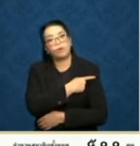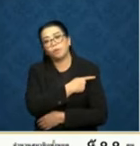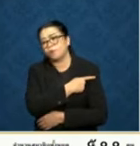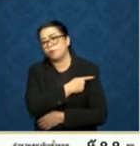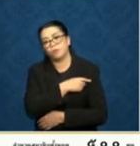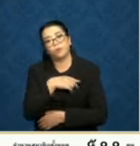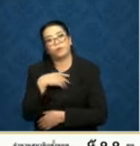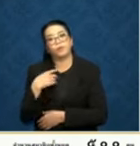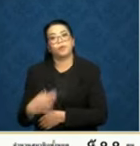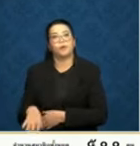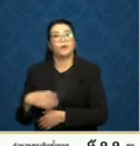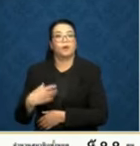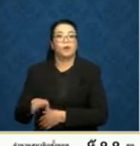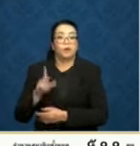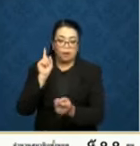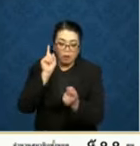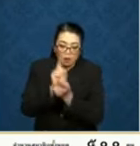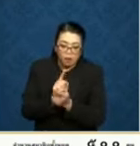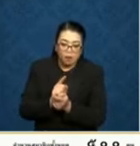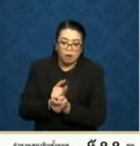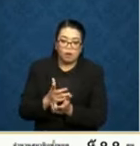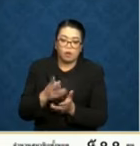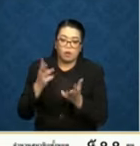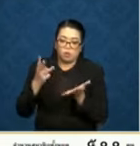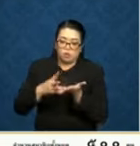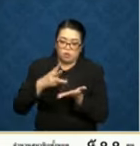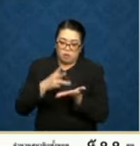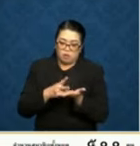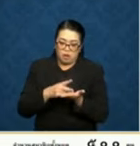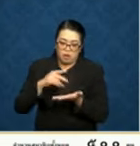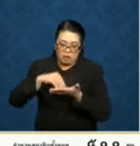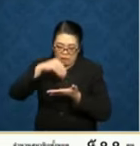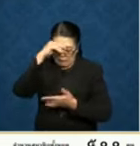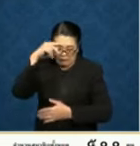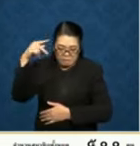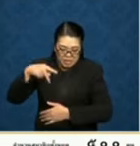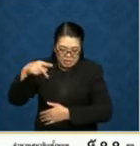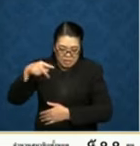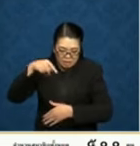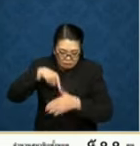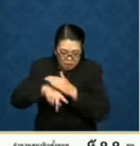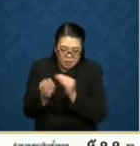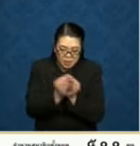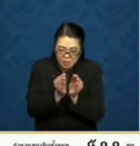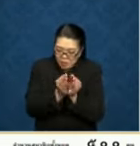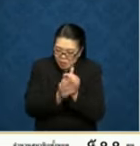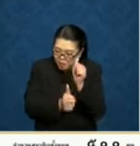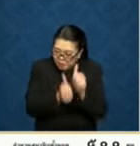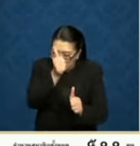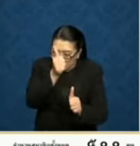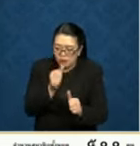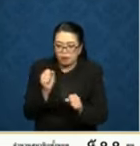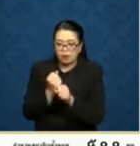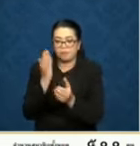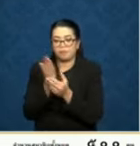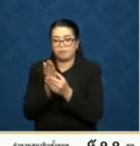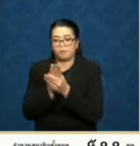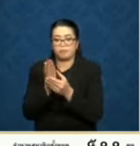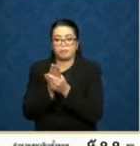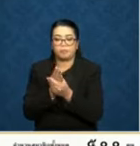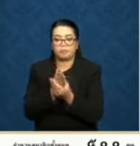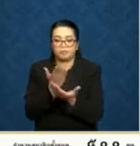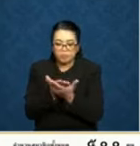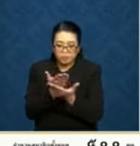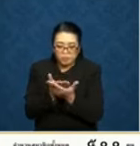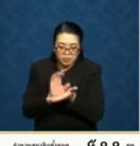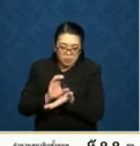หาวธีไยัต้องเจอค้ากวตวิชาต้องไปเจอตวเพื่อที่จะทำคะแนนสอบได้ดี ต้องไปทำ Portfolioซึ่งหม